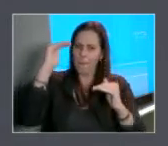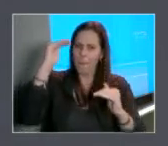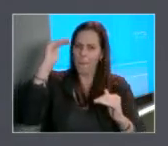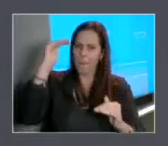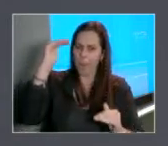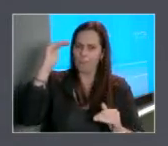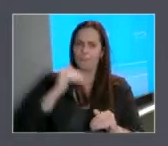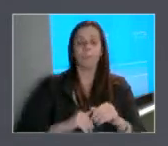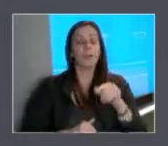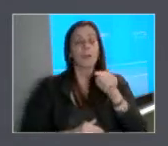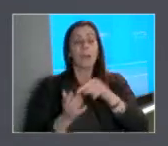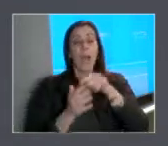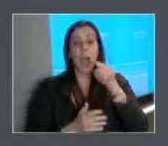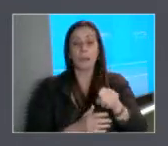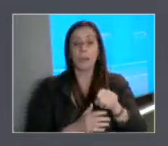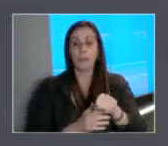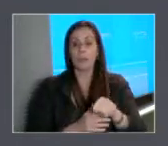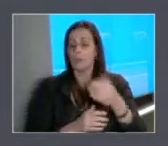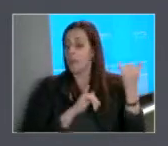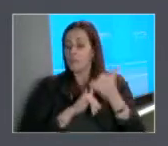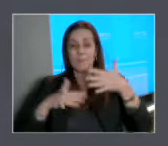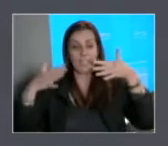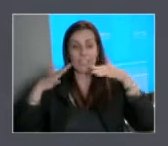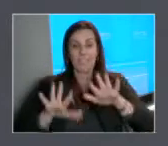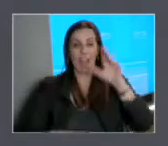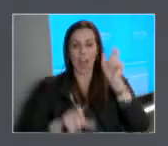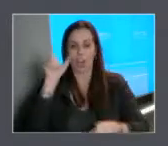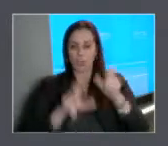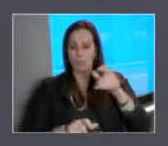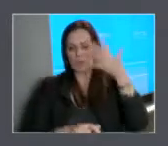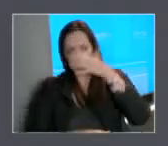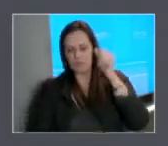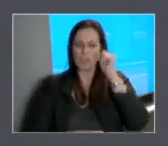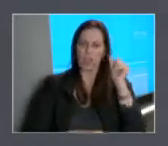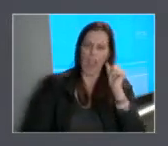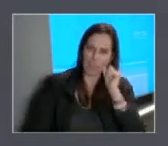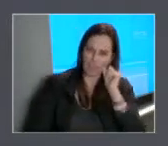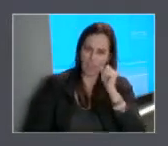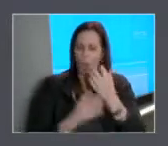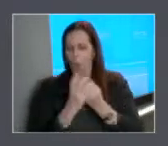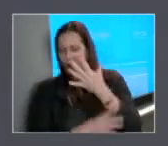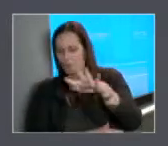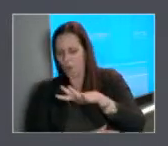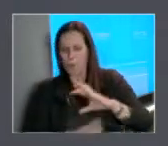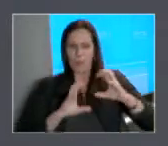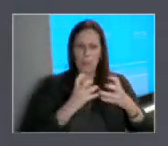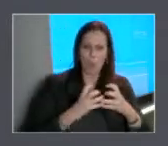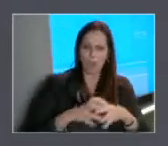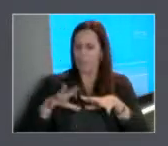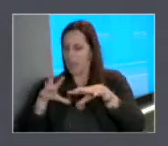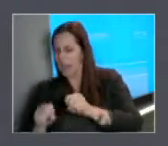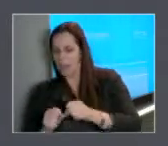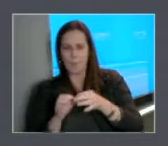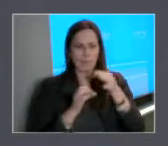שונות באוכלוסייה, כי אתם זורים שנאה בעיני הציבור. מזרחים אשכנזים, חלוצי השכונות לקיבוצים,